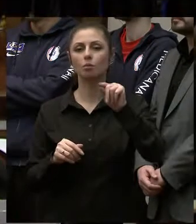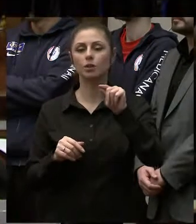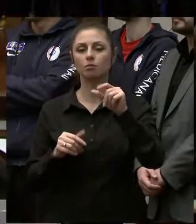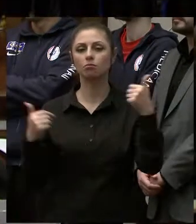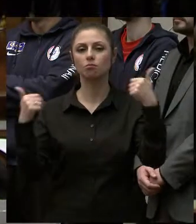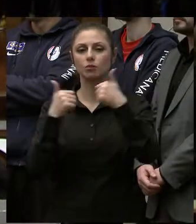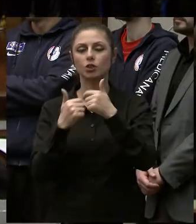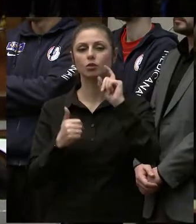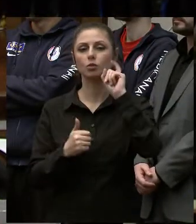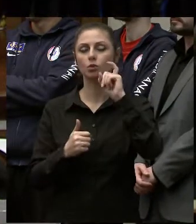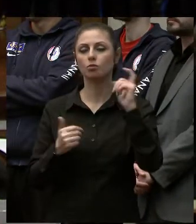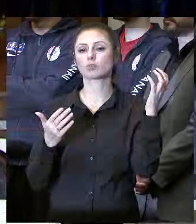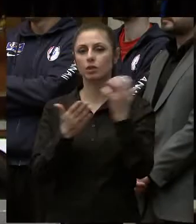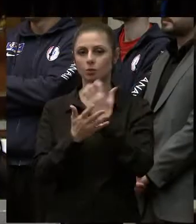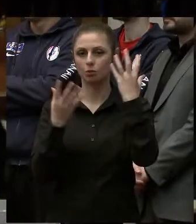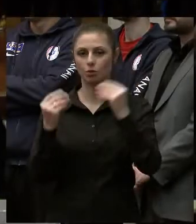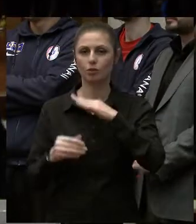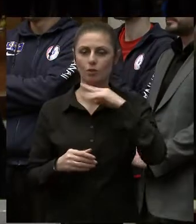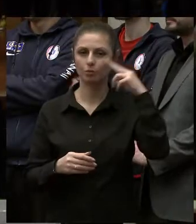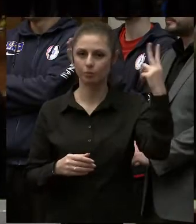9'unu galibiyetle bitirdi yurt dışında.